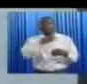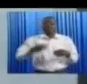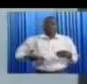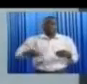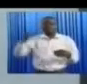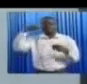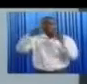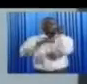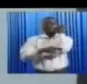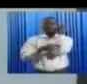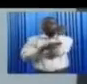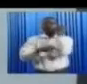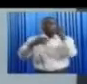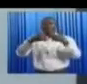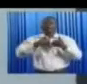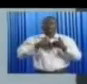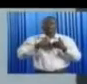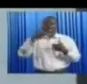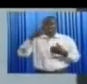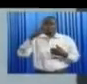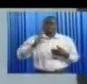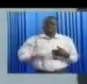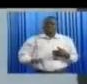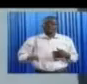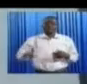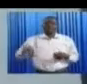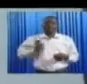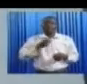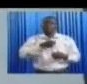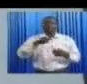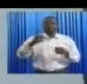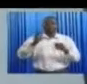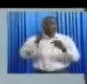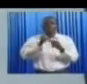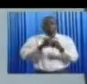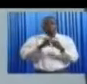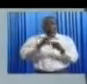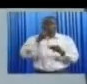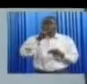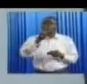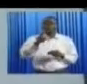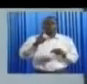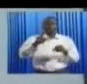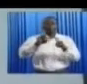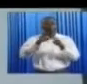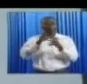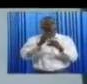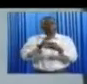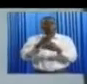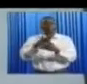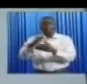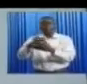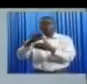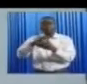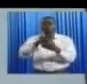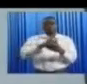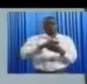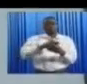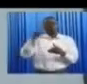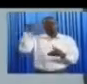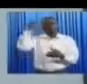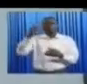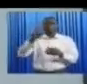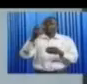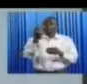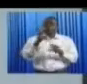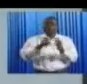eu mal. Et je pense que nos mots sont partagés. C'est ce qui m'a motivé de répondre spontanément,